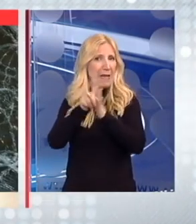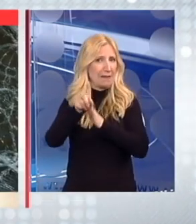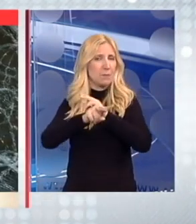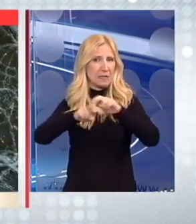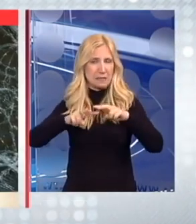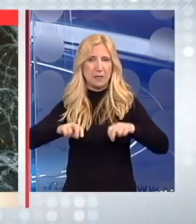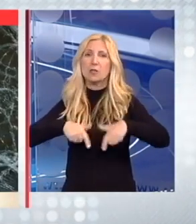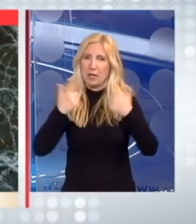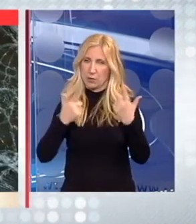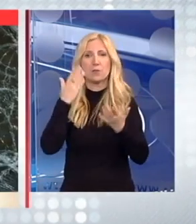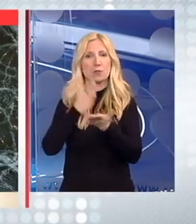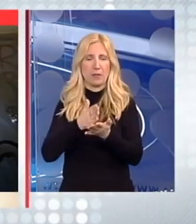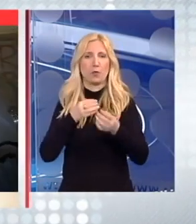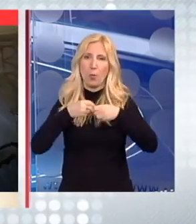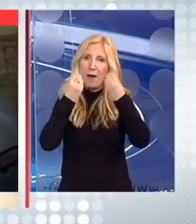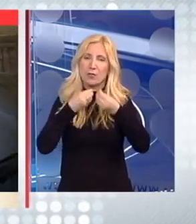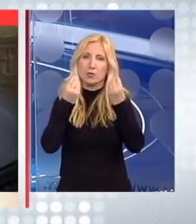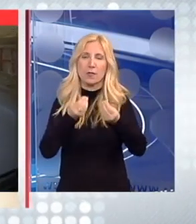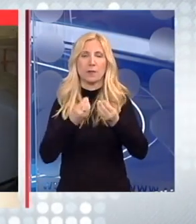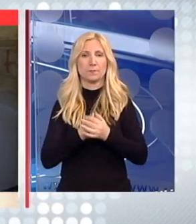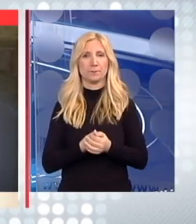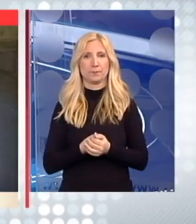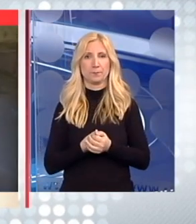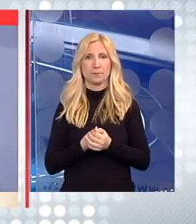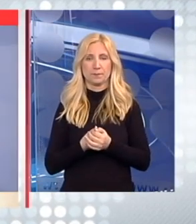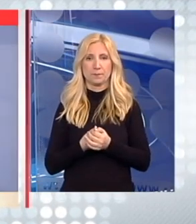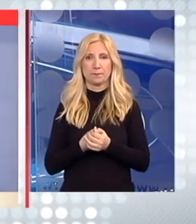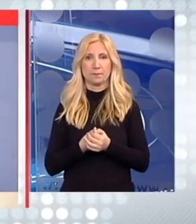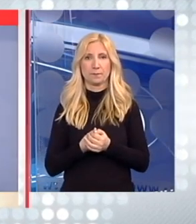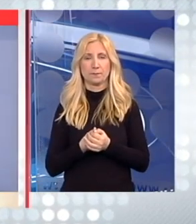istrage javnost će, kaže, biti obaveštena.